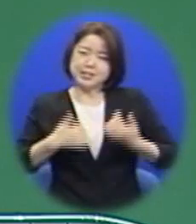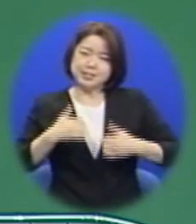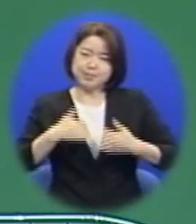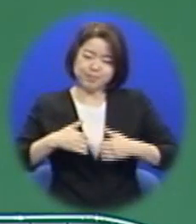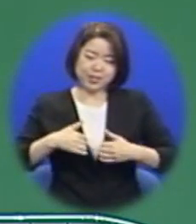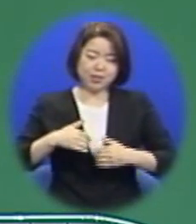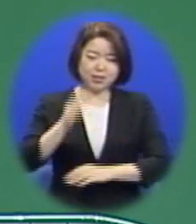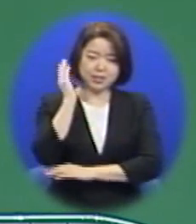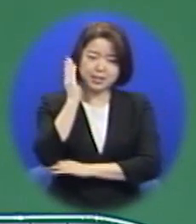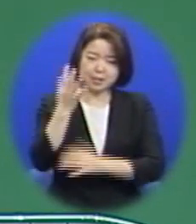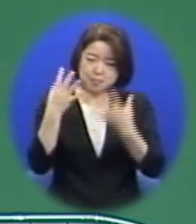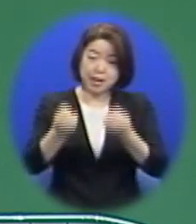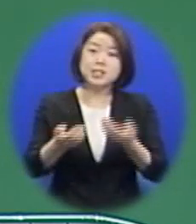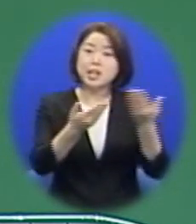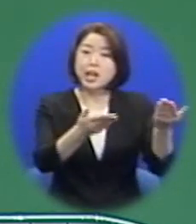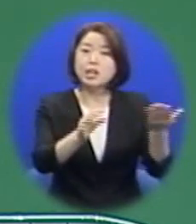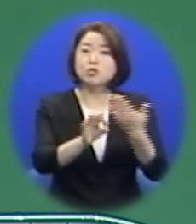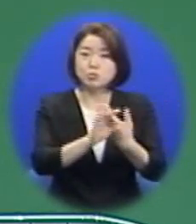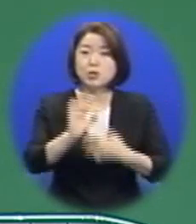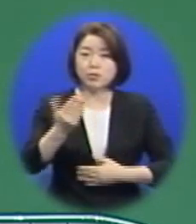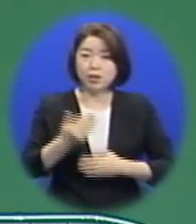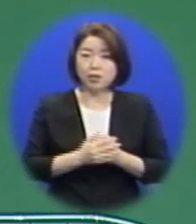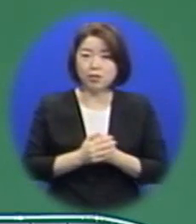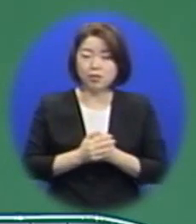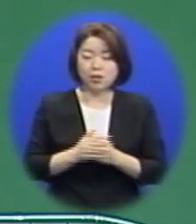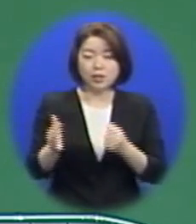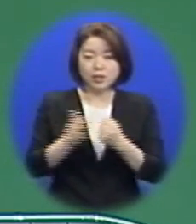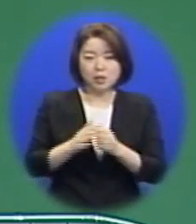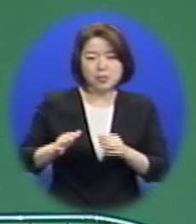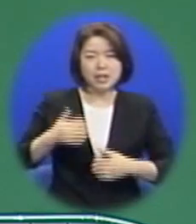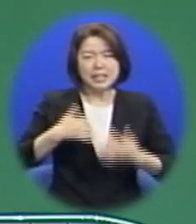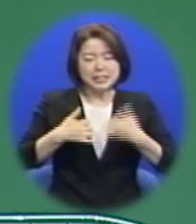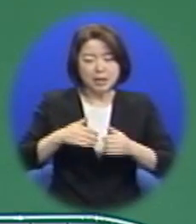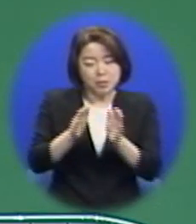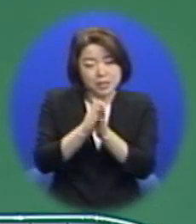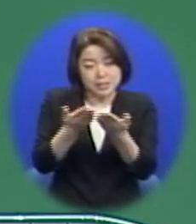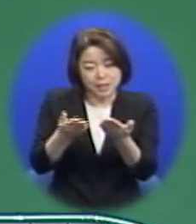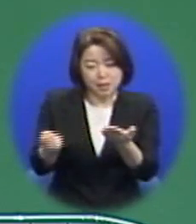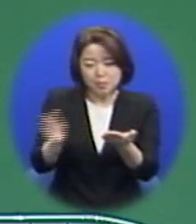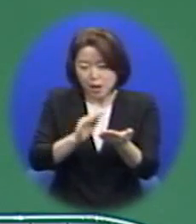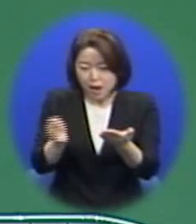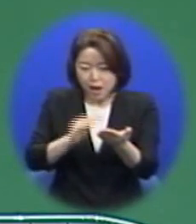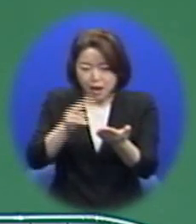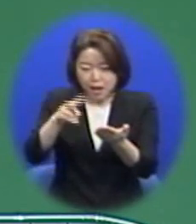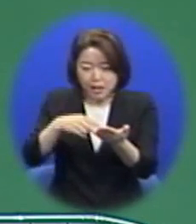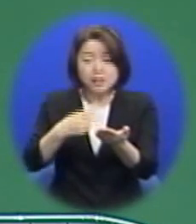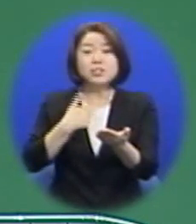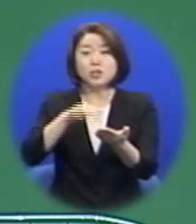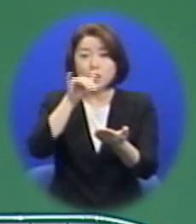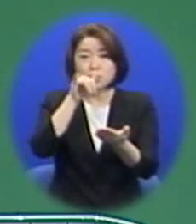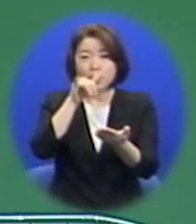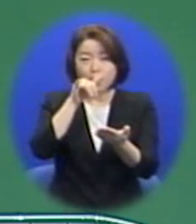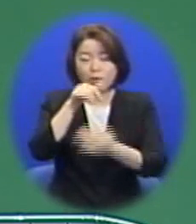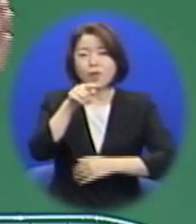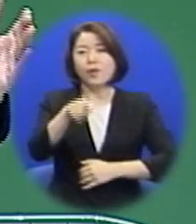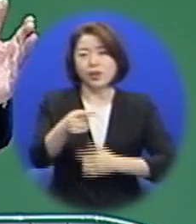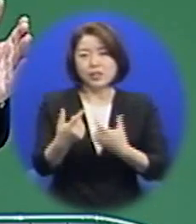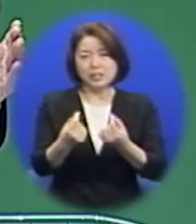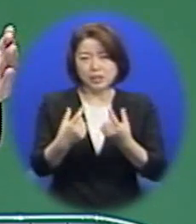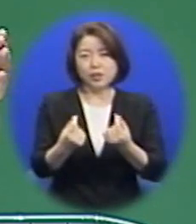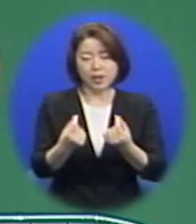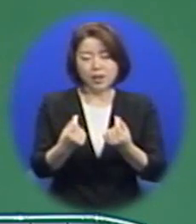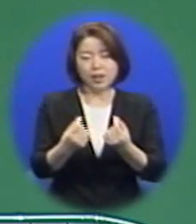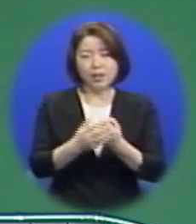그래서 참 바보같이 유머집을 들춰보기도 했었던 적이 있었습니다. 그렇게 해서라도 성도들이 한 시간